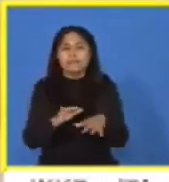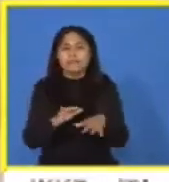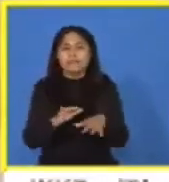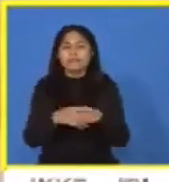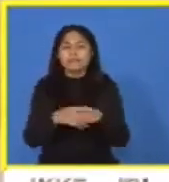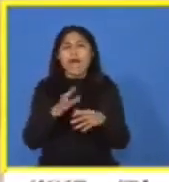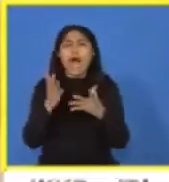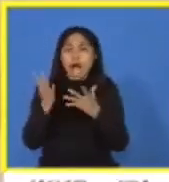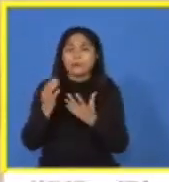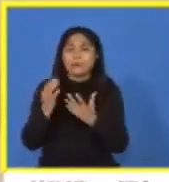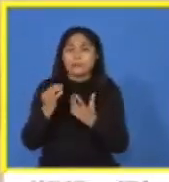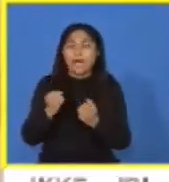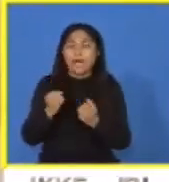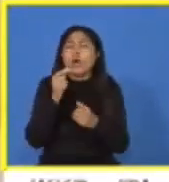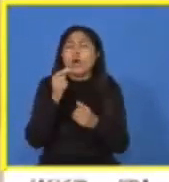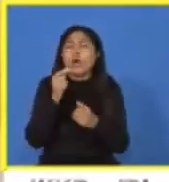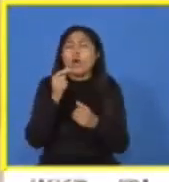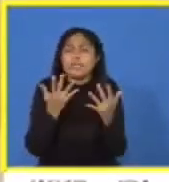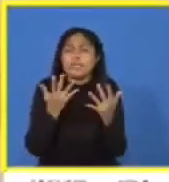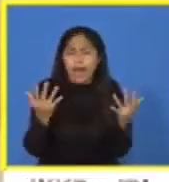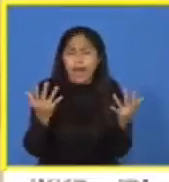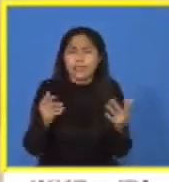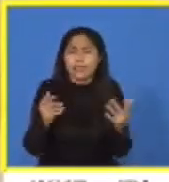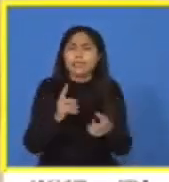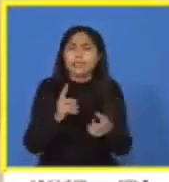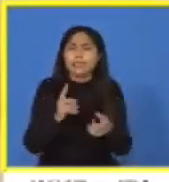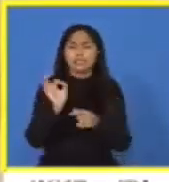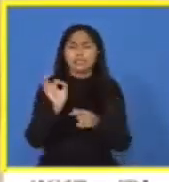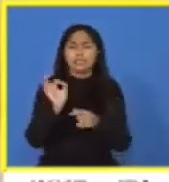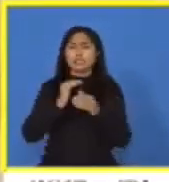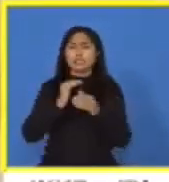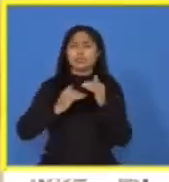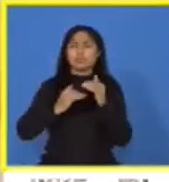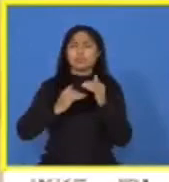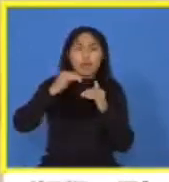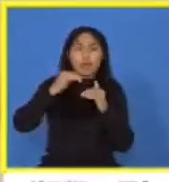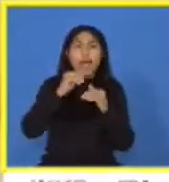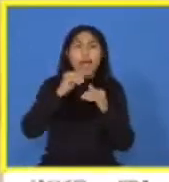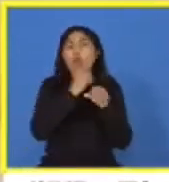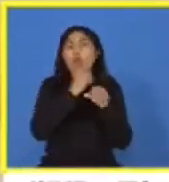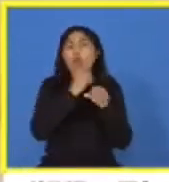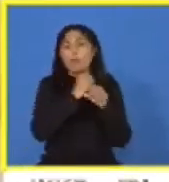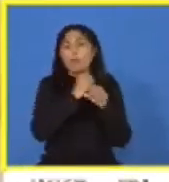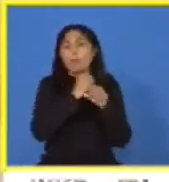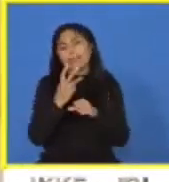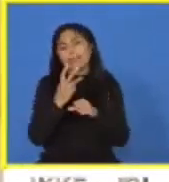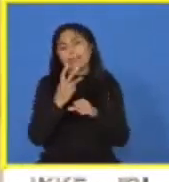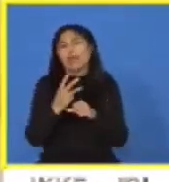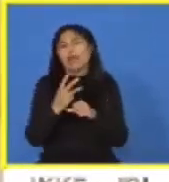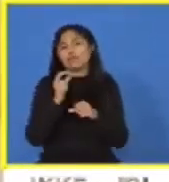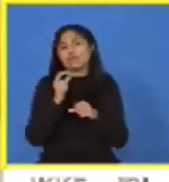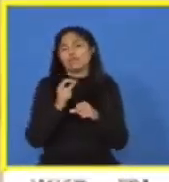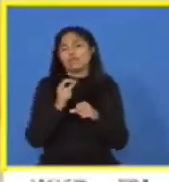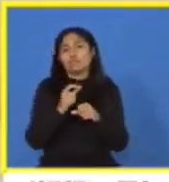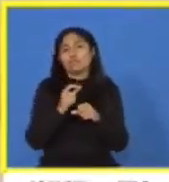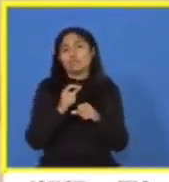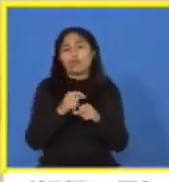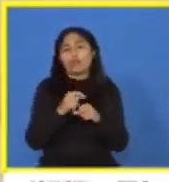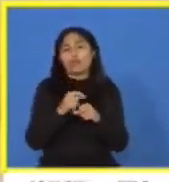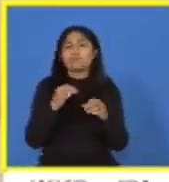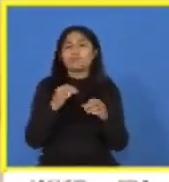Kita harapkan sekali lagi bahwa tidak terjadi lonjakan gelombang ketiga untuk COVID-19 pasca Natal